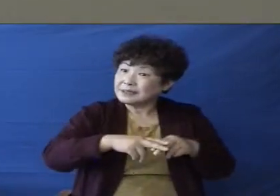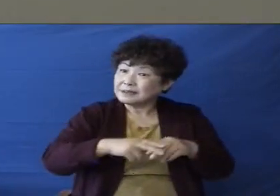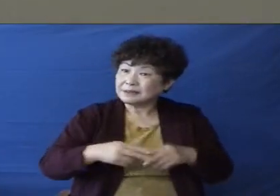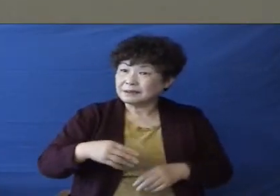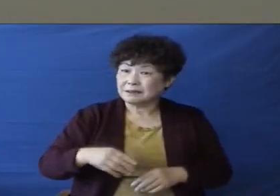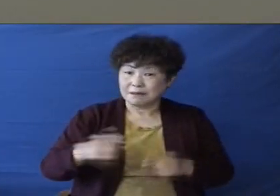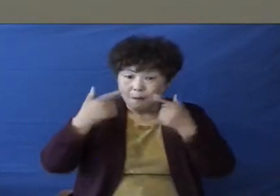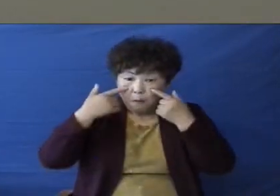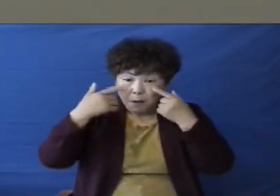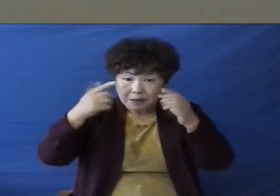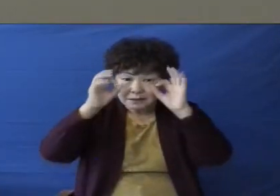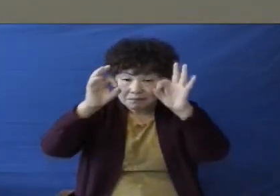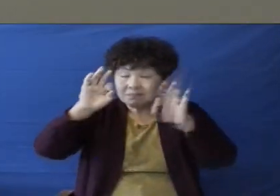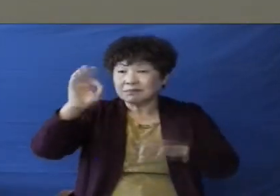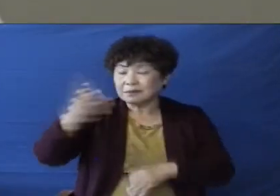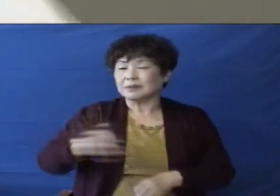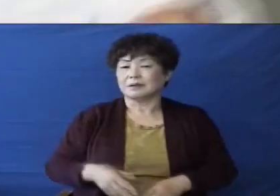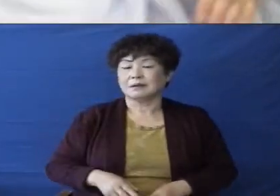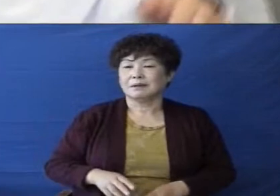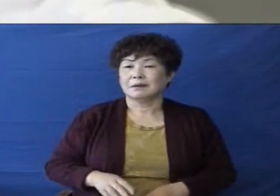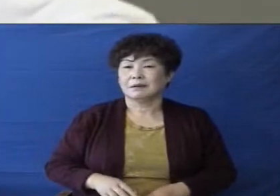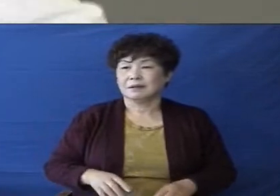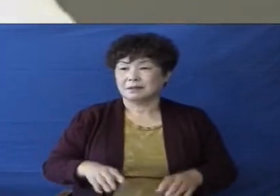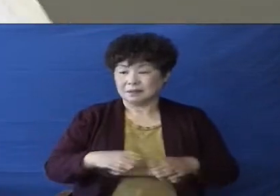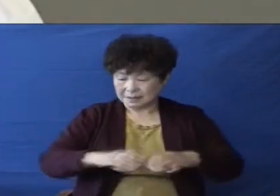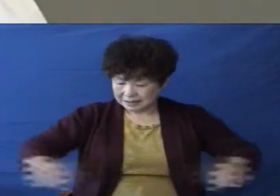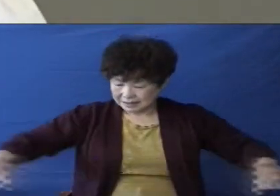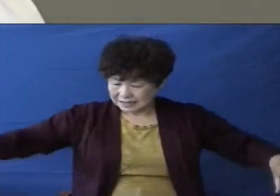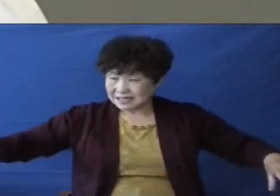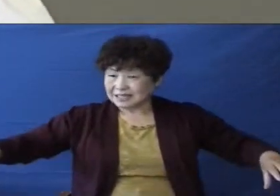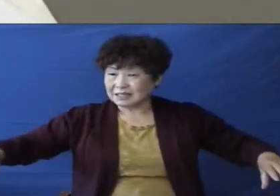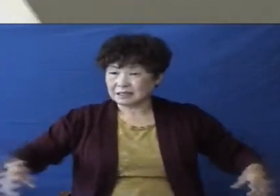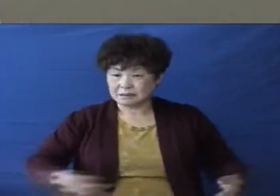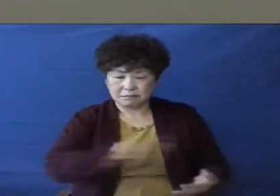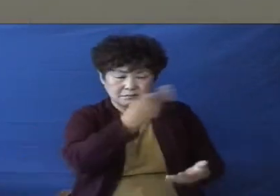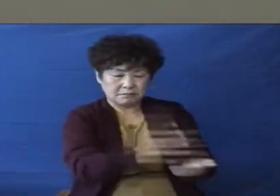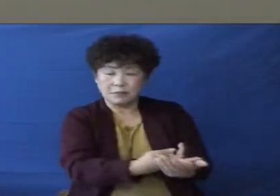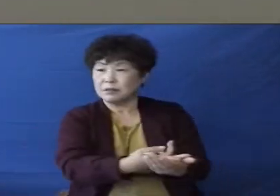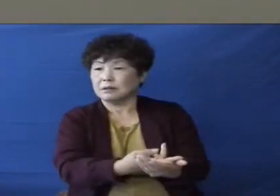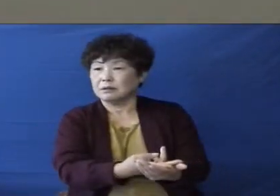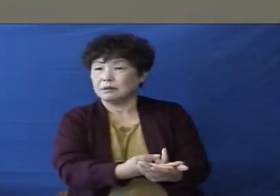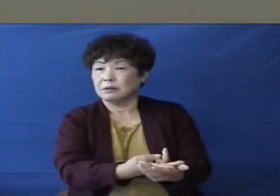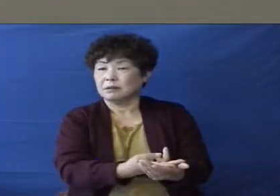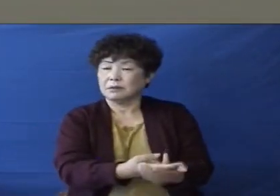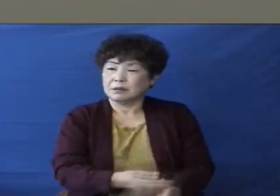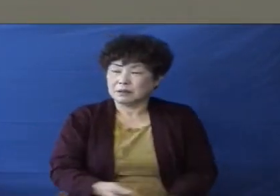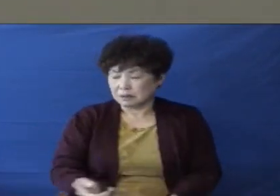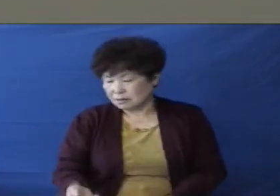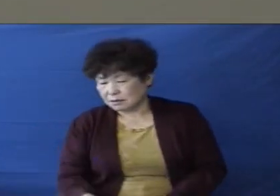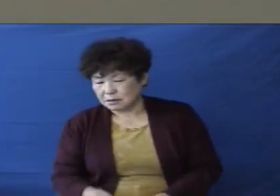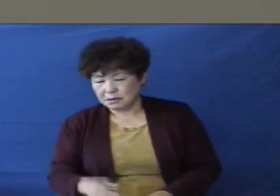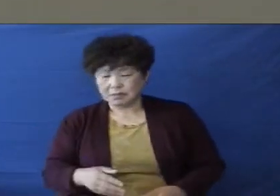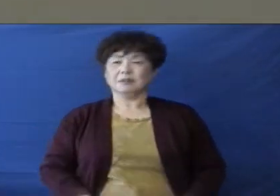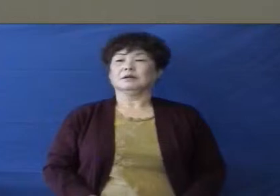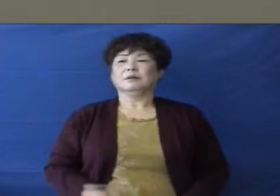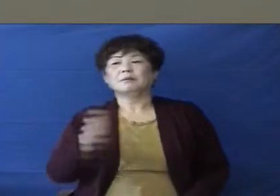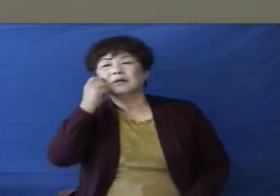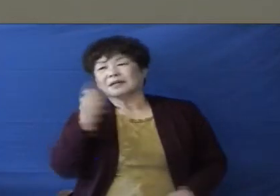봤습니다 그러니까 앞자리에 이제 장 의자에 누라 그래가지고 유분이 이제 옆으로 이렇게 누워 딴 말이에요